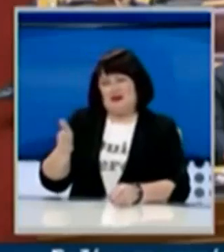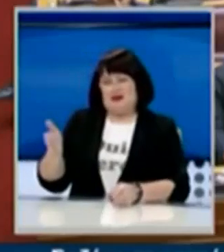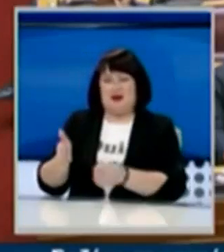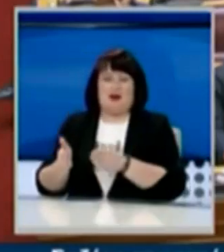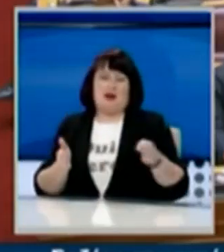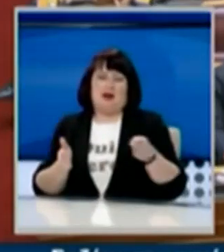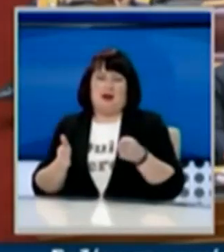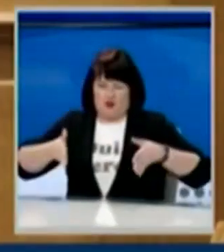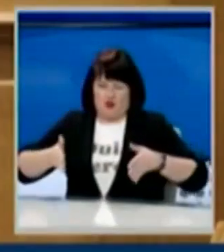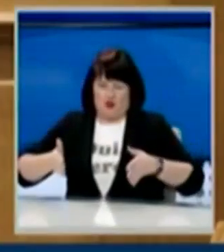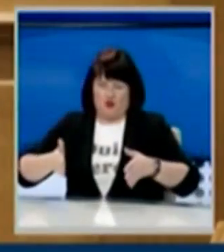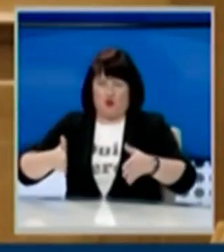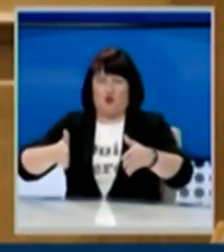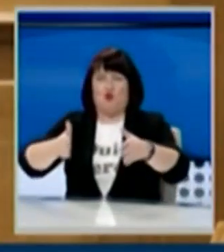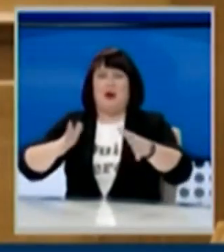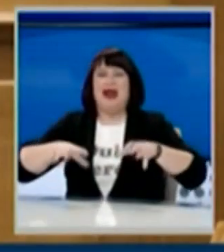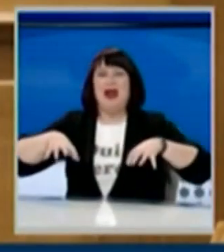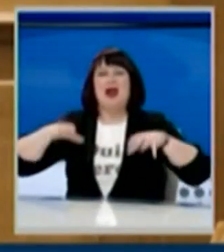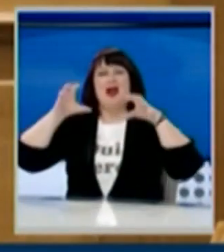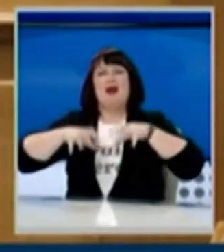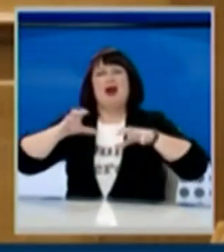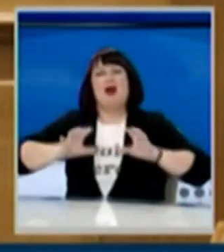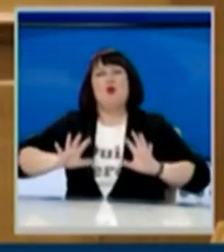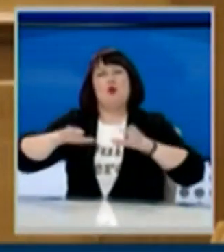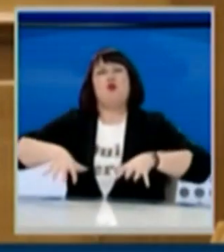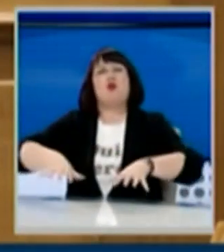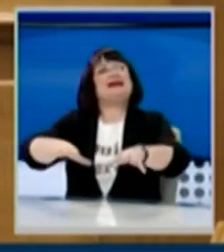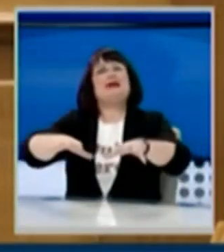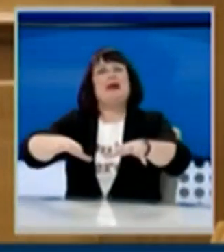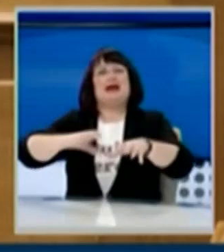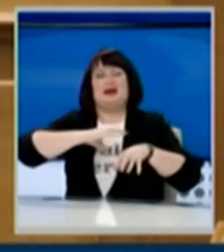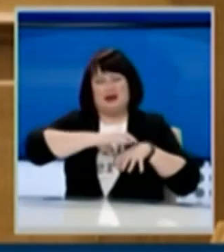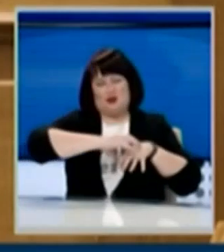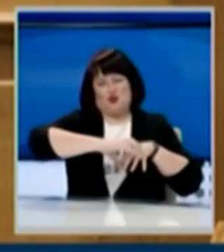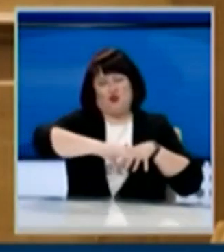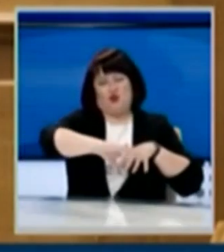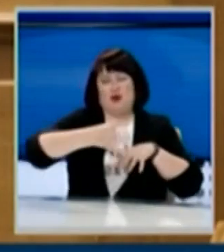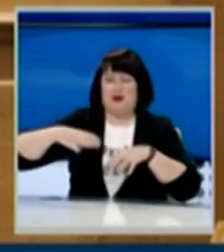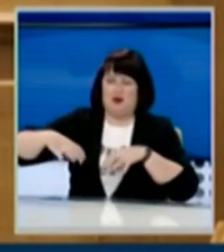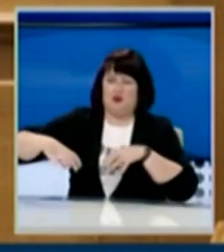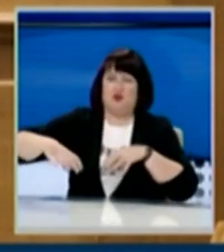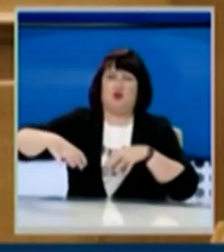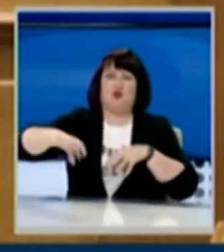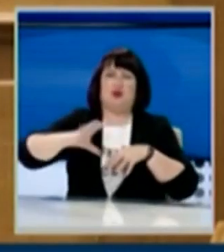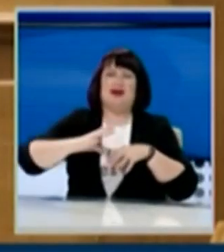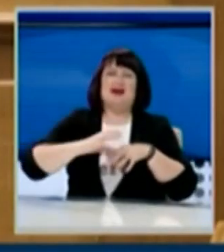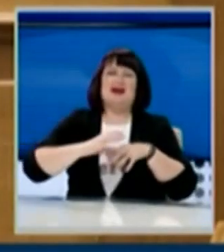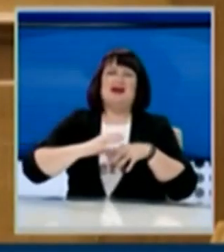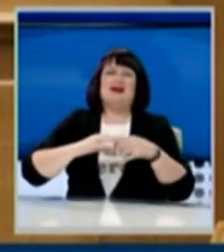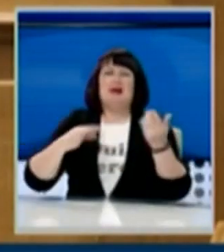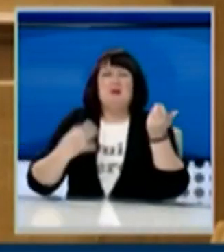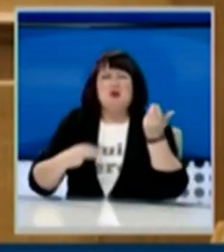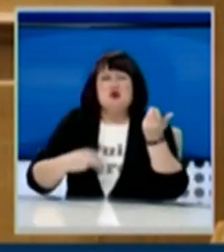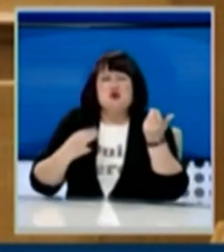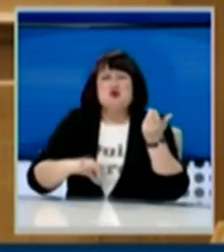υπάρχει στην πλημμυρική ζώνη δεξιά της Κήτης του Πηνιού, μέσα στην Κήτη? Ένα ολόκληρο, όχι πολυκατοικίες, ένα ολόκληρο τετράγωνο με